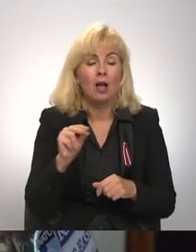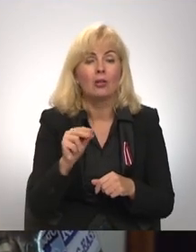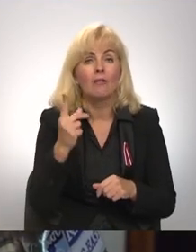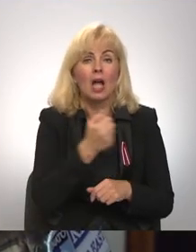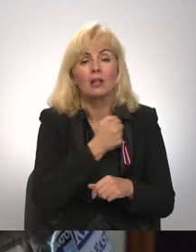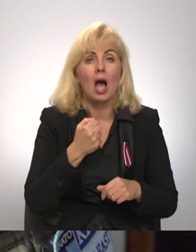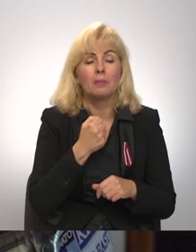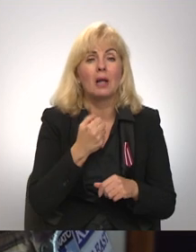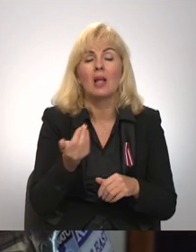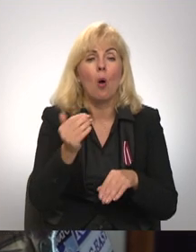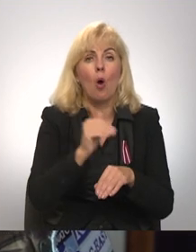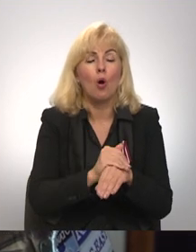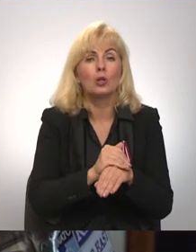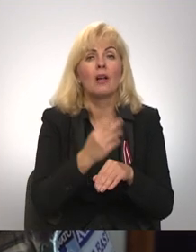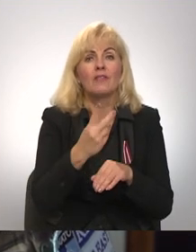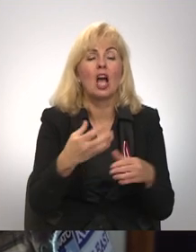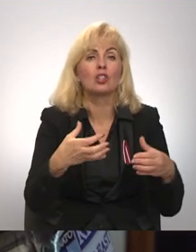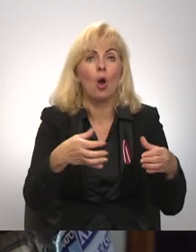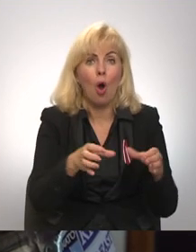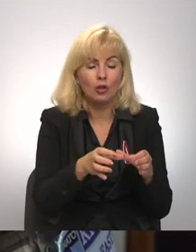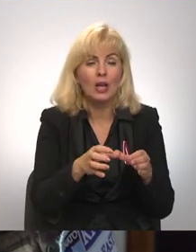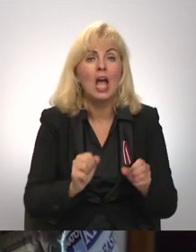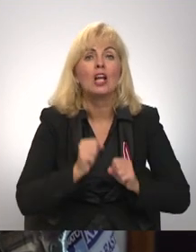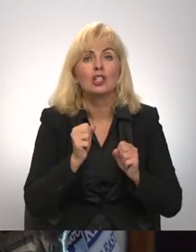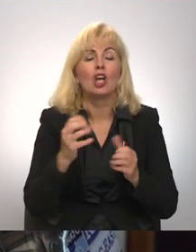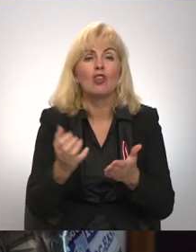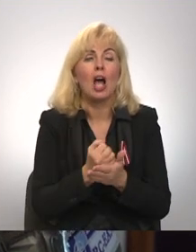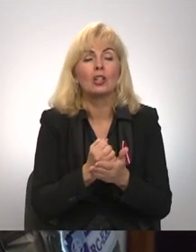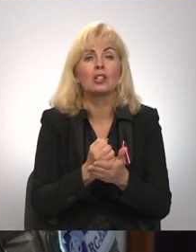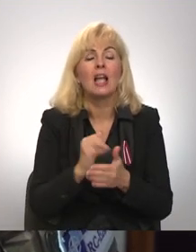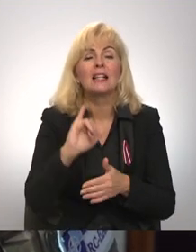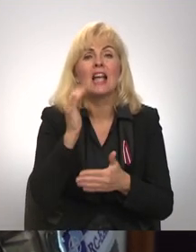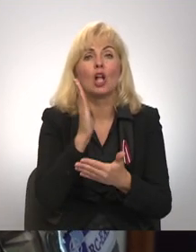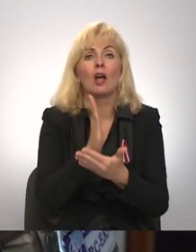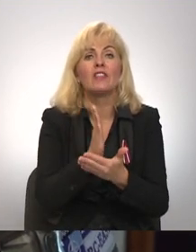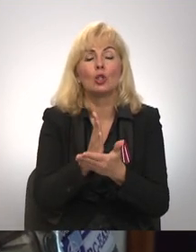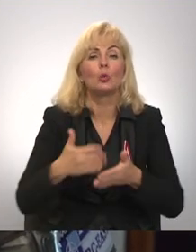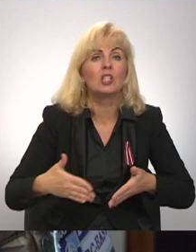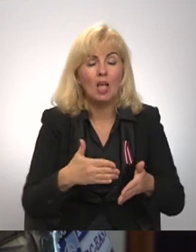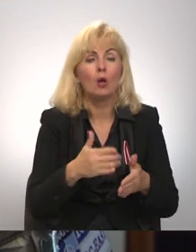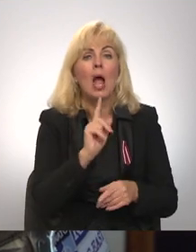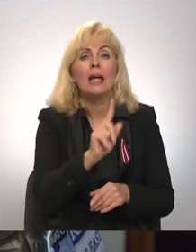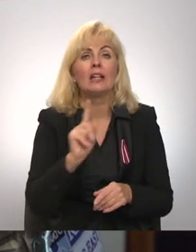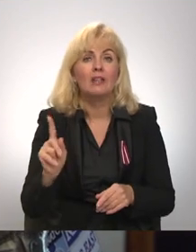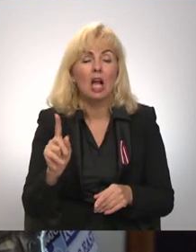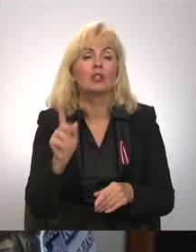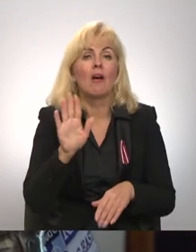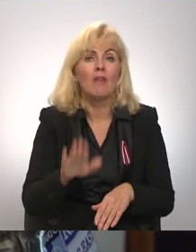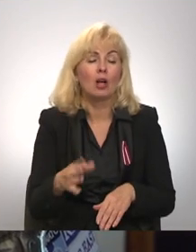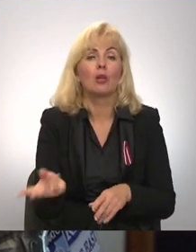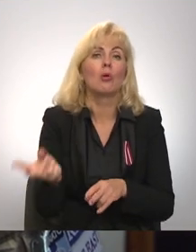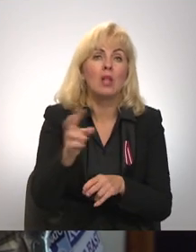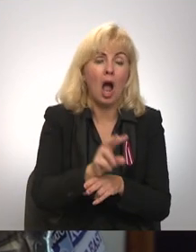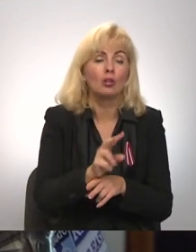konkrētai konfesijai, bet tad mēs cenšamies atrast tādu zelta vidusceļu, lai tad ik viens varētu